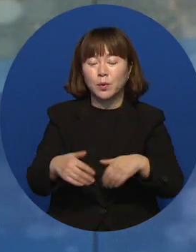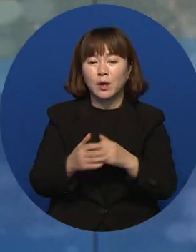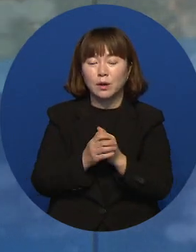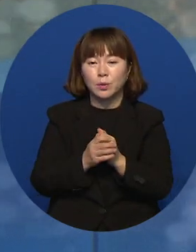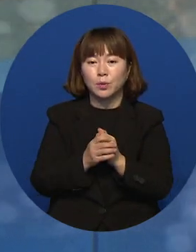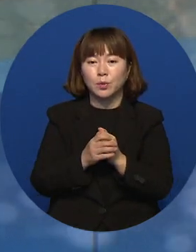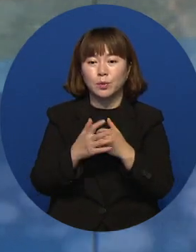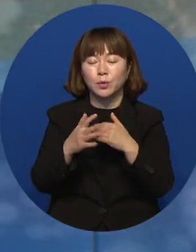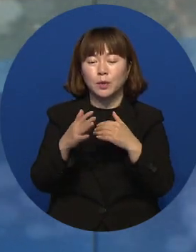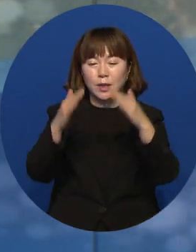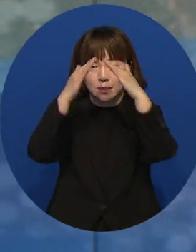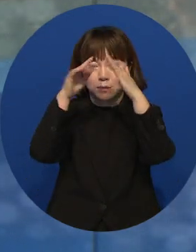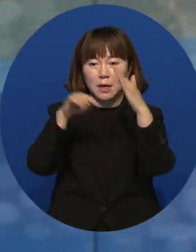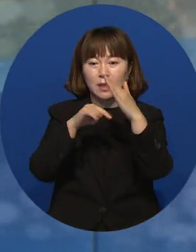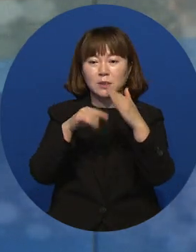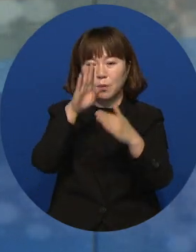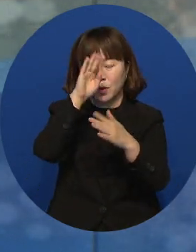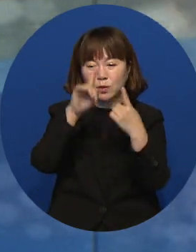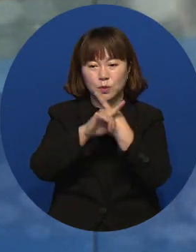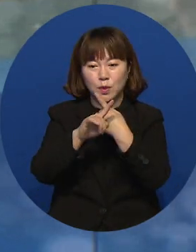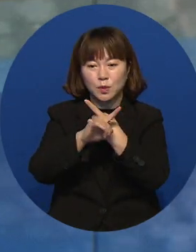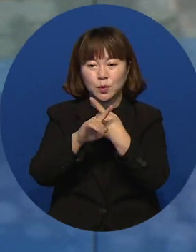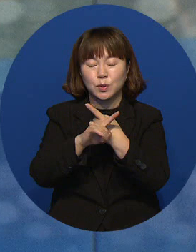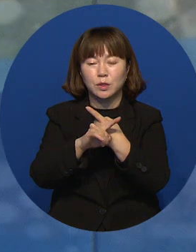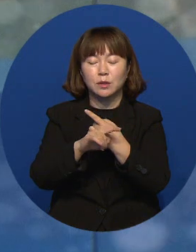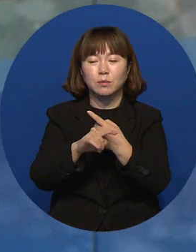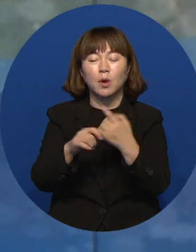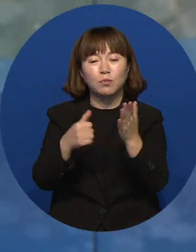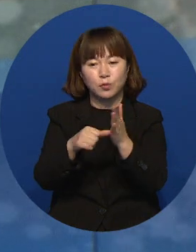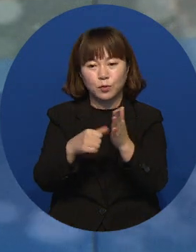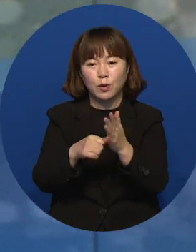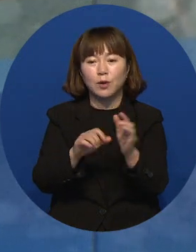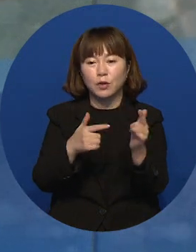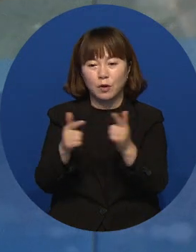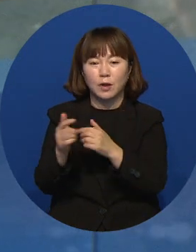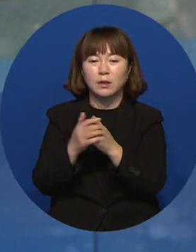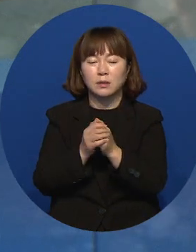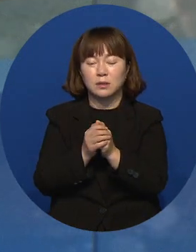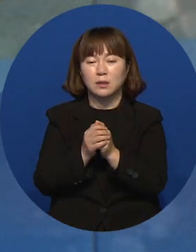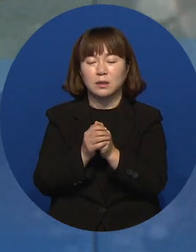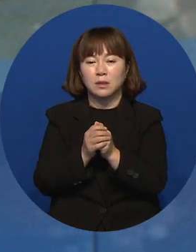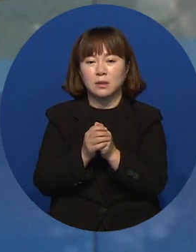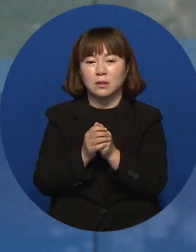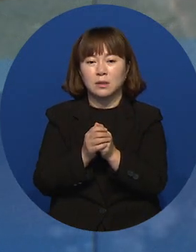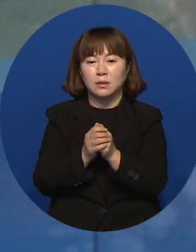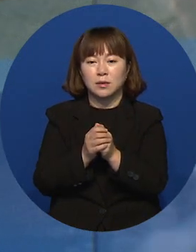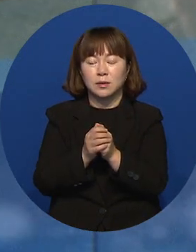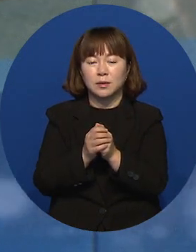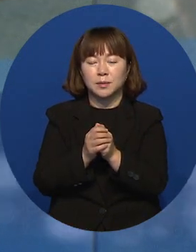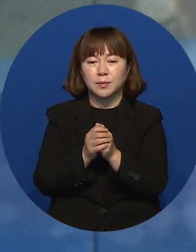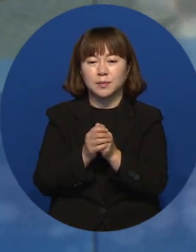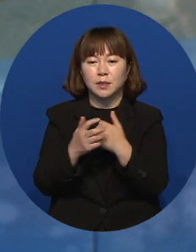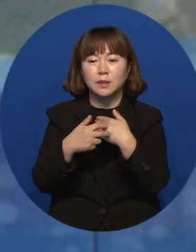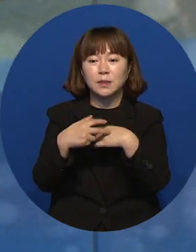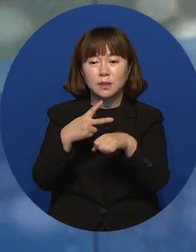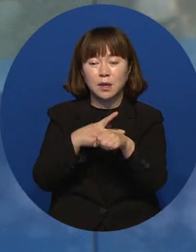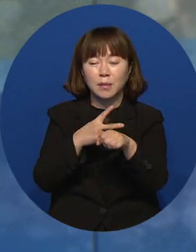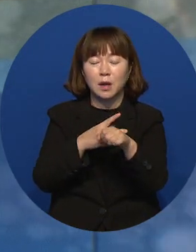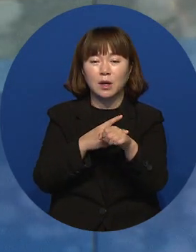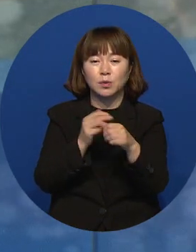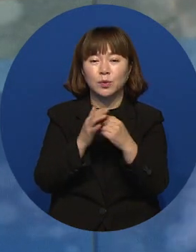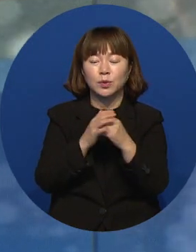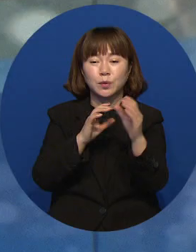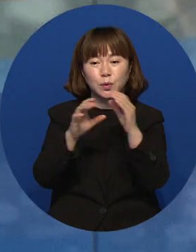의료장비 의 4시의 의료진과의 연기가 원할한 수 있는 행정 시스템 어떻습니까 그렇습니다 지금 위원장님께서